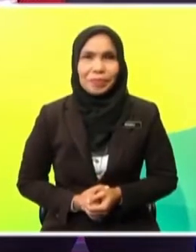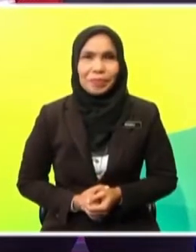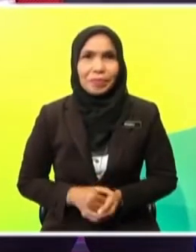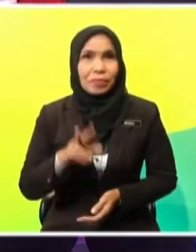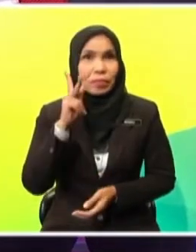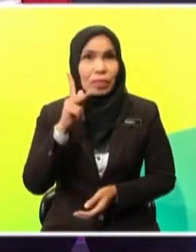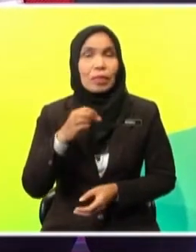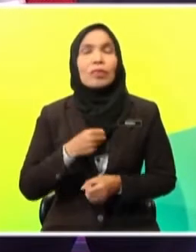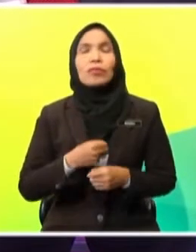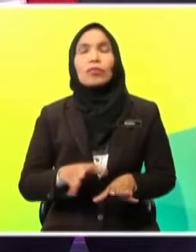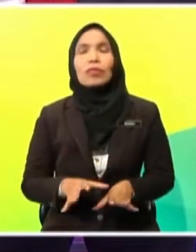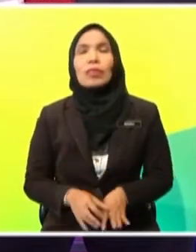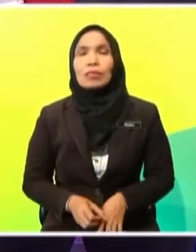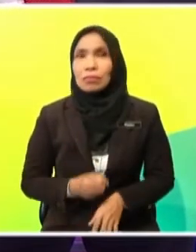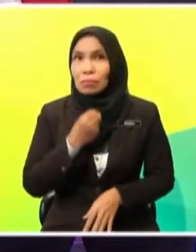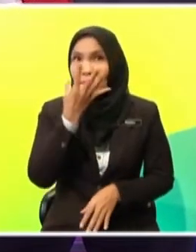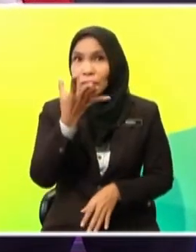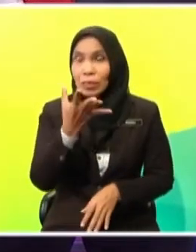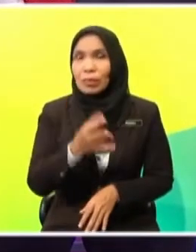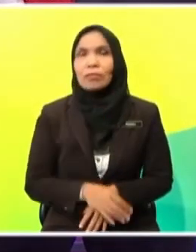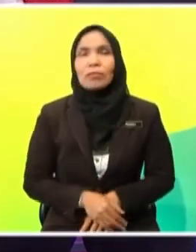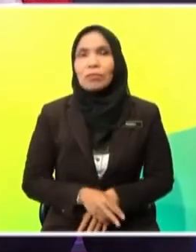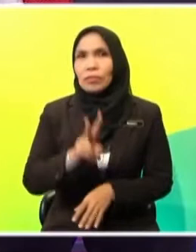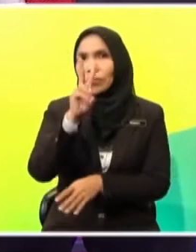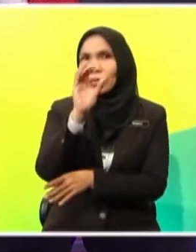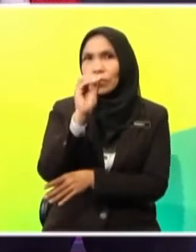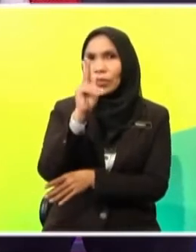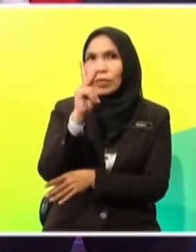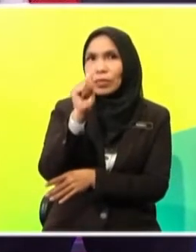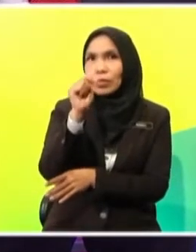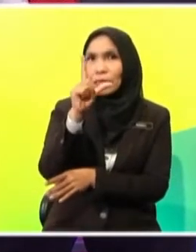sudah Terangkan bahwa huruf vokal adelima